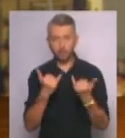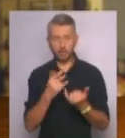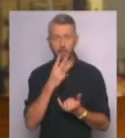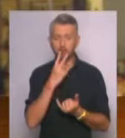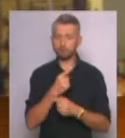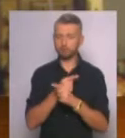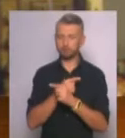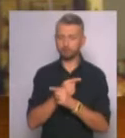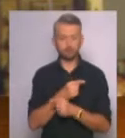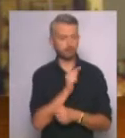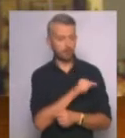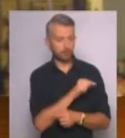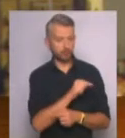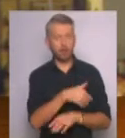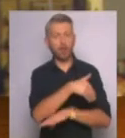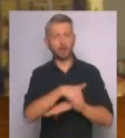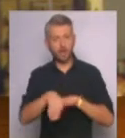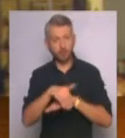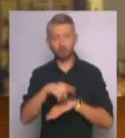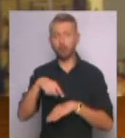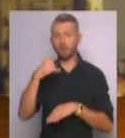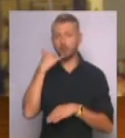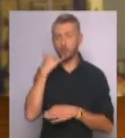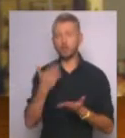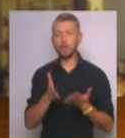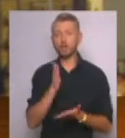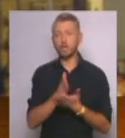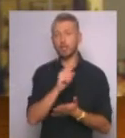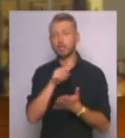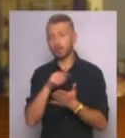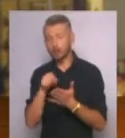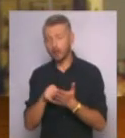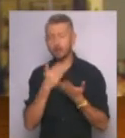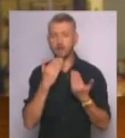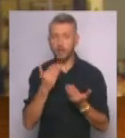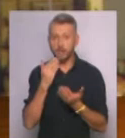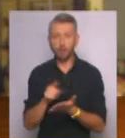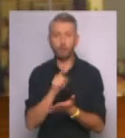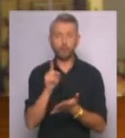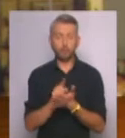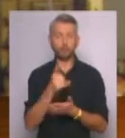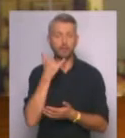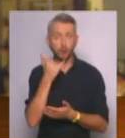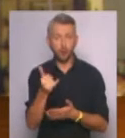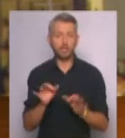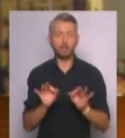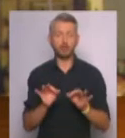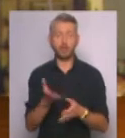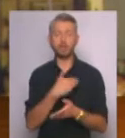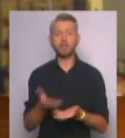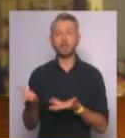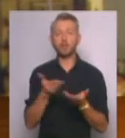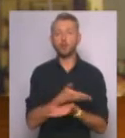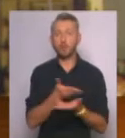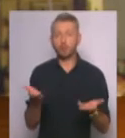адресу, номер телефону. Будь ласка, якщо є запитання, є звернення, обов'язково телефонуйте. Ну і, звичайно, ми запрошуємо